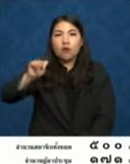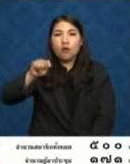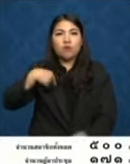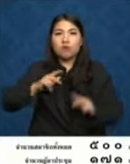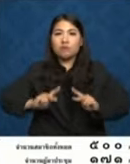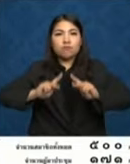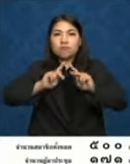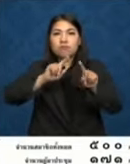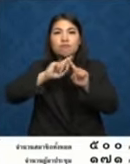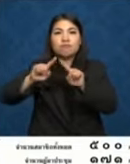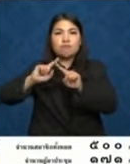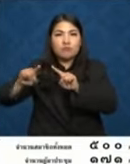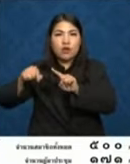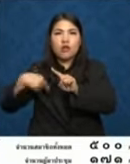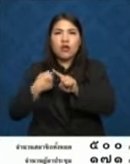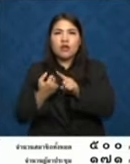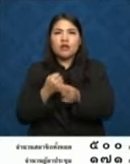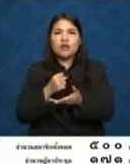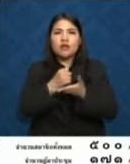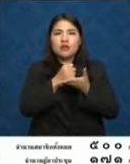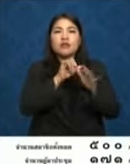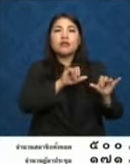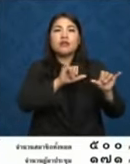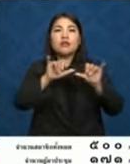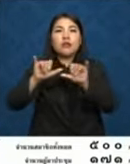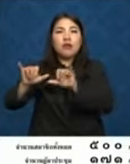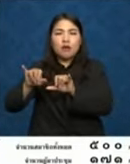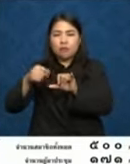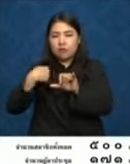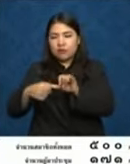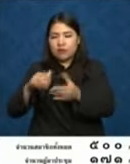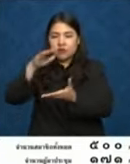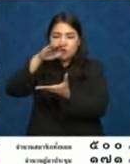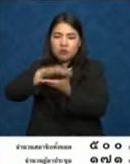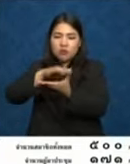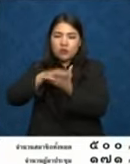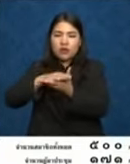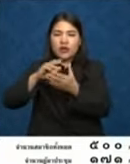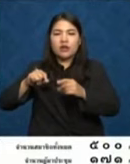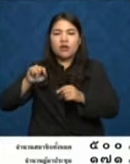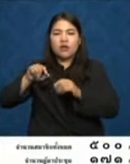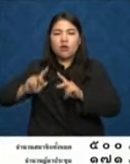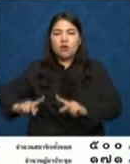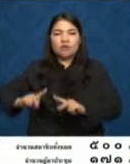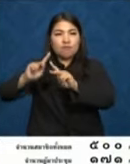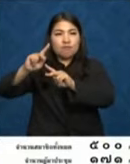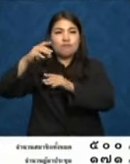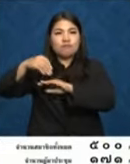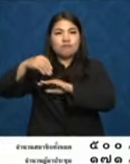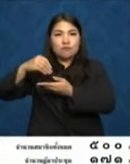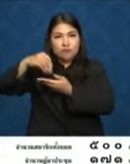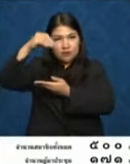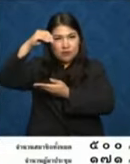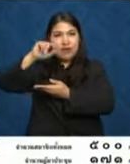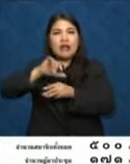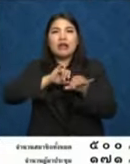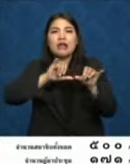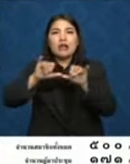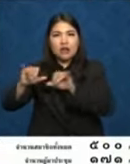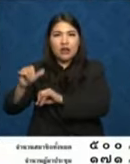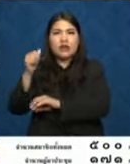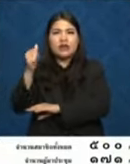งอื่นๆครับให้สามารถย้ายเลื่อนไหลไปโรงเรียนในสังกัดกระทรวงศึกษาธิการได้เรื่องที่2ให้